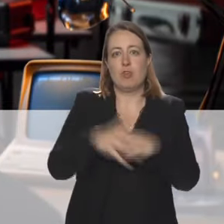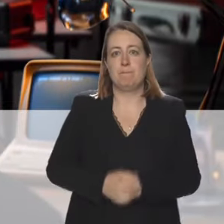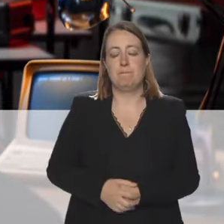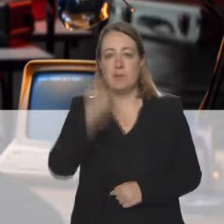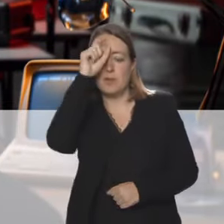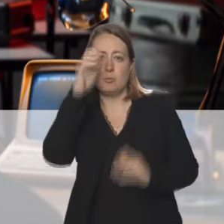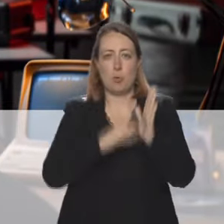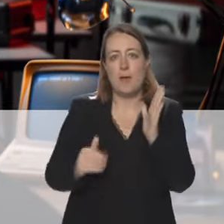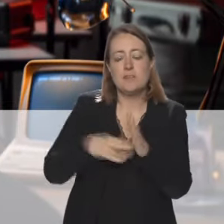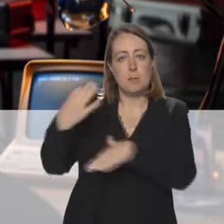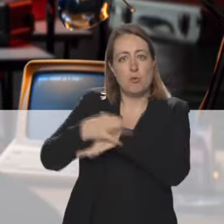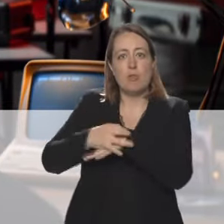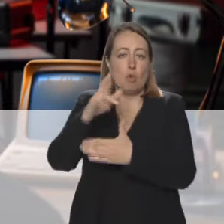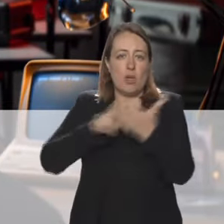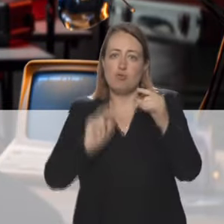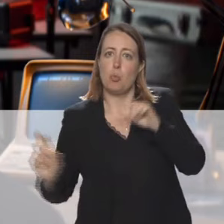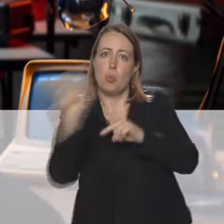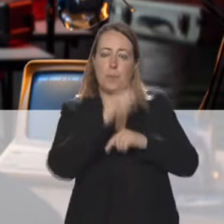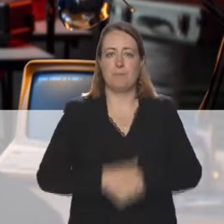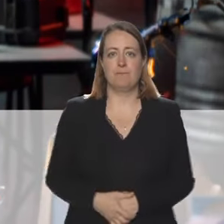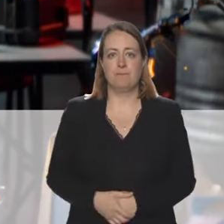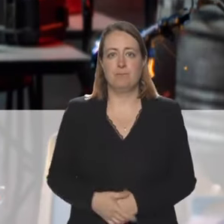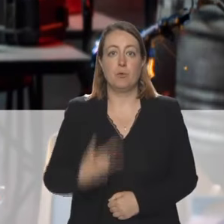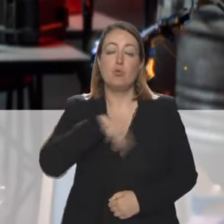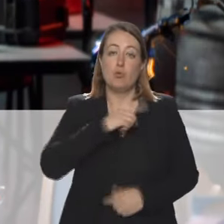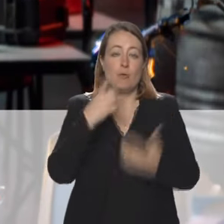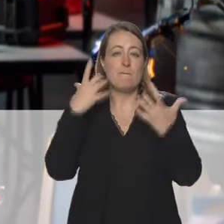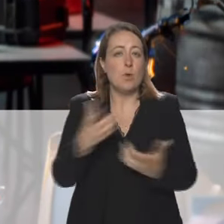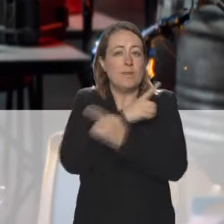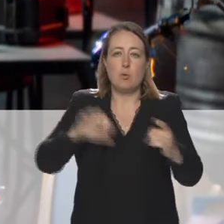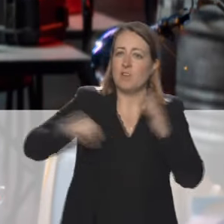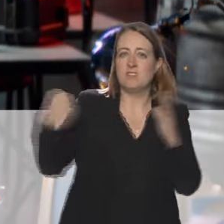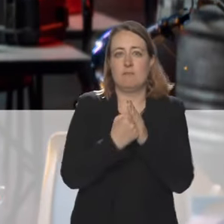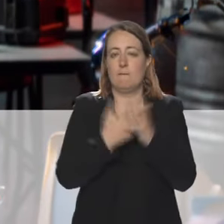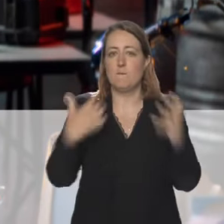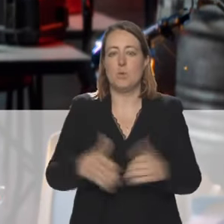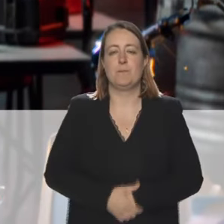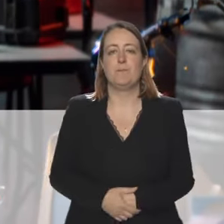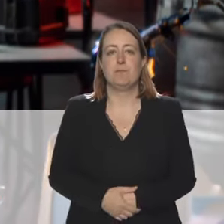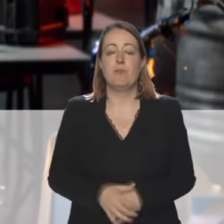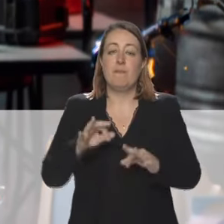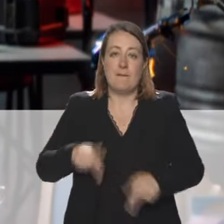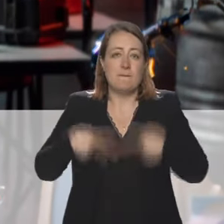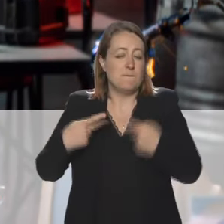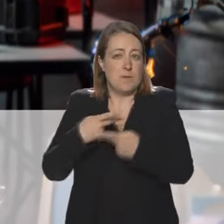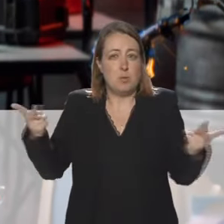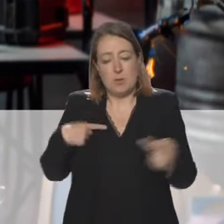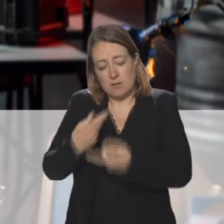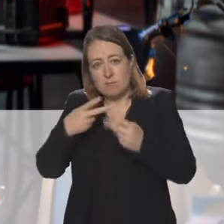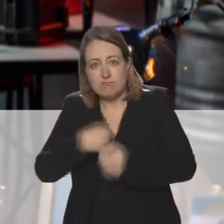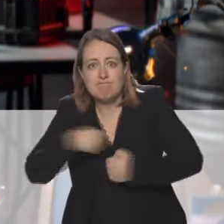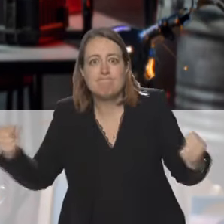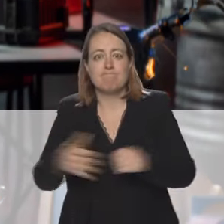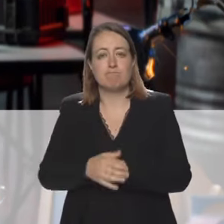à Strasbourg, Marseille, Besançon et dans nos régions. Nous défendons une démocratie radicale, la transparence de la vie publique et la lutte contre la